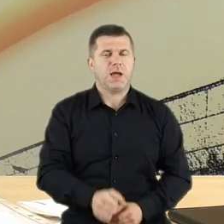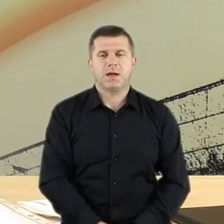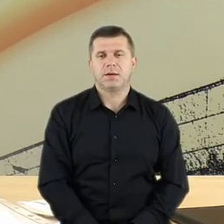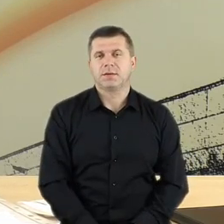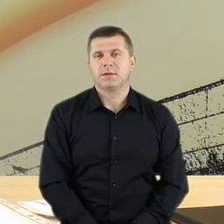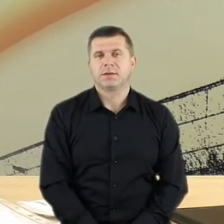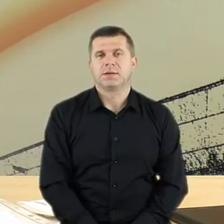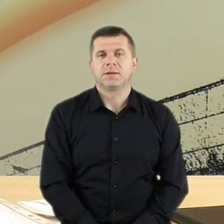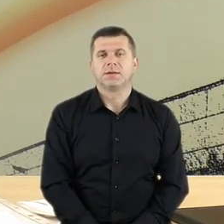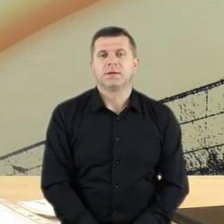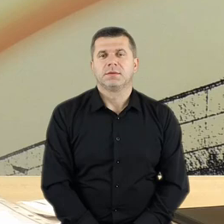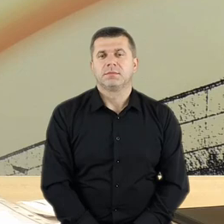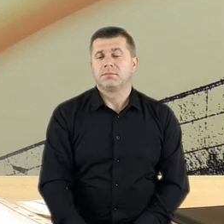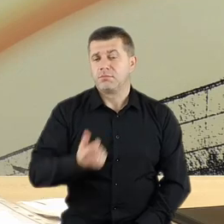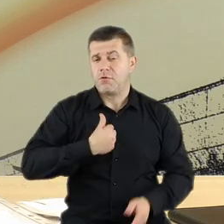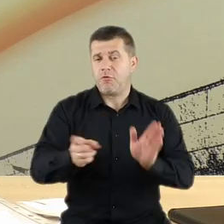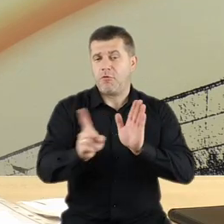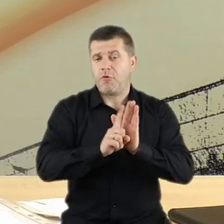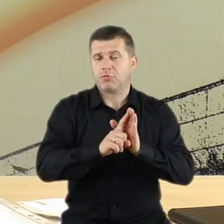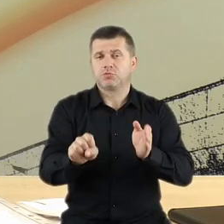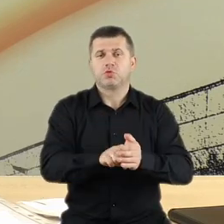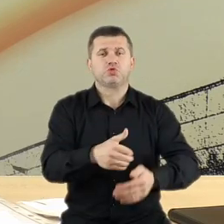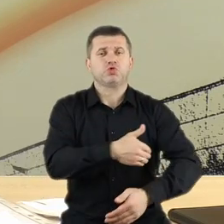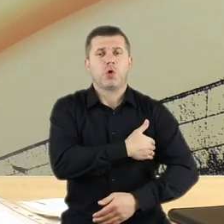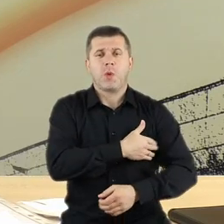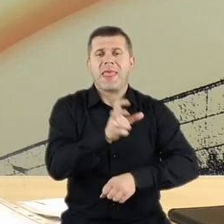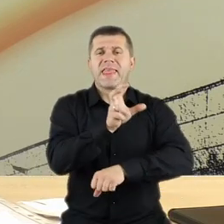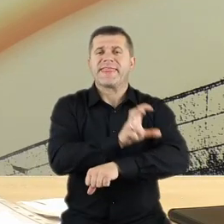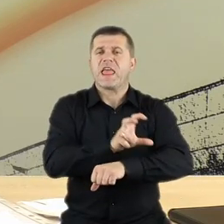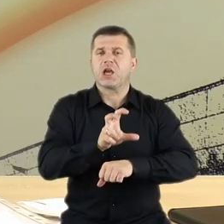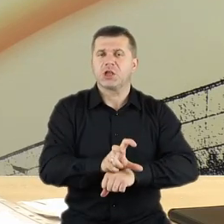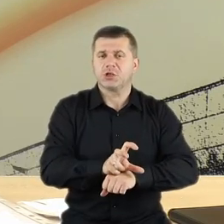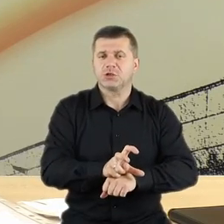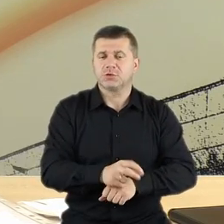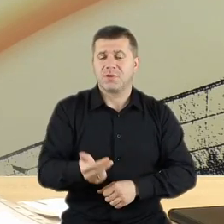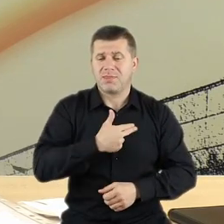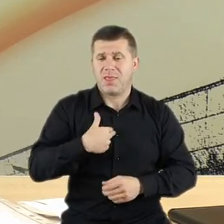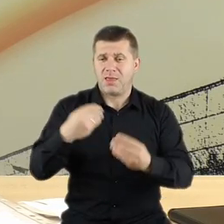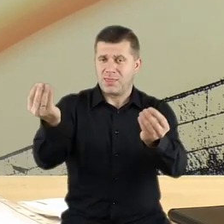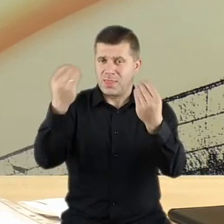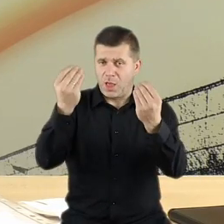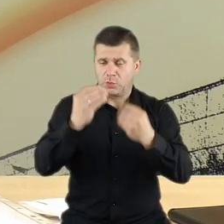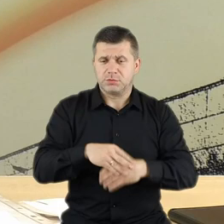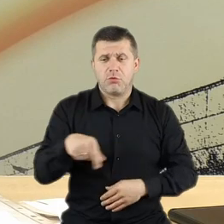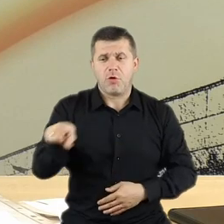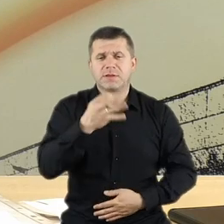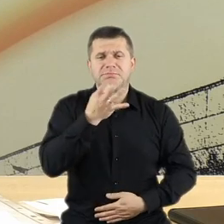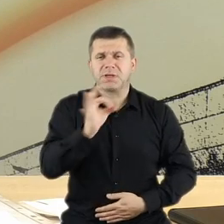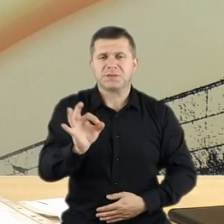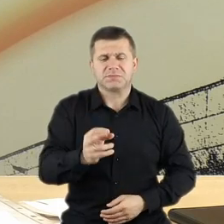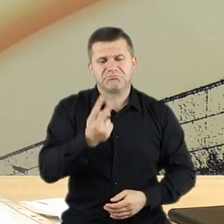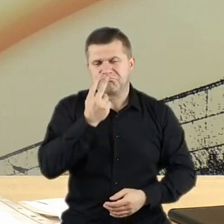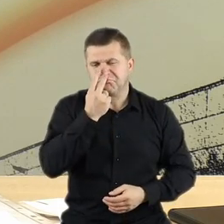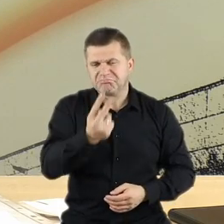mnie chodziłam do szkoły technicznej więc nasi nauczyciele tak specjalnie nie przykładali wagi do tego